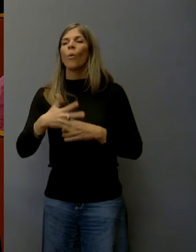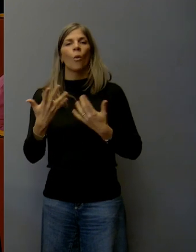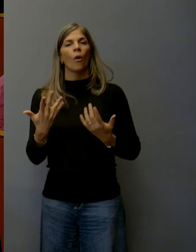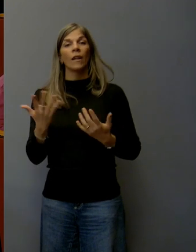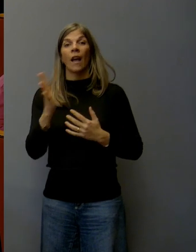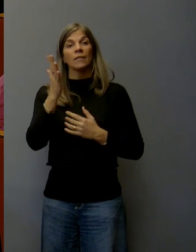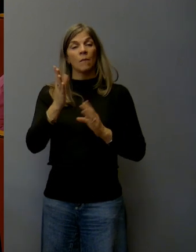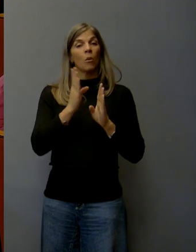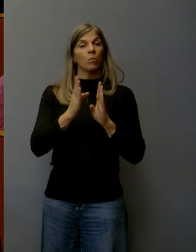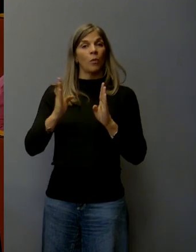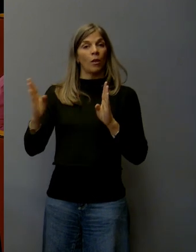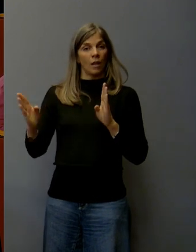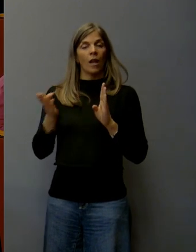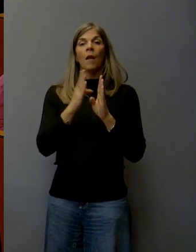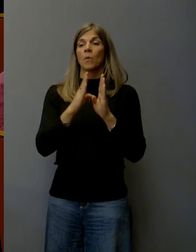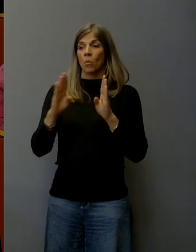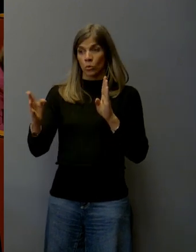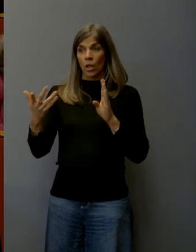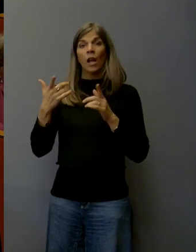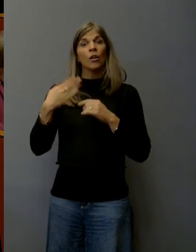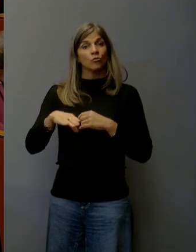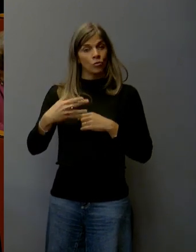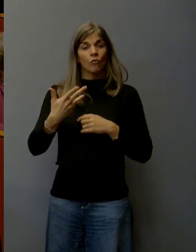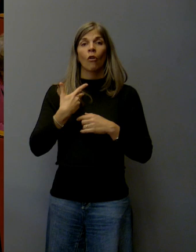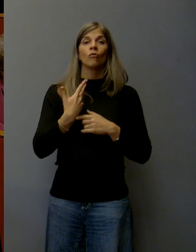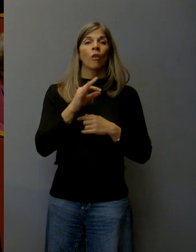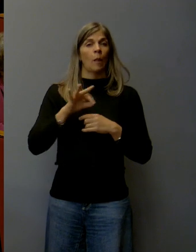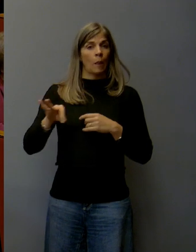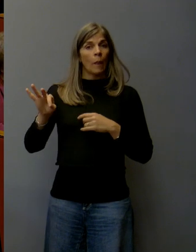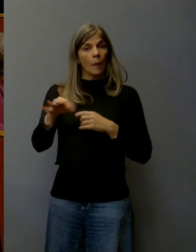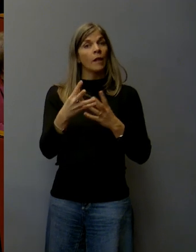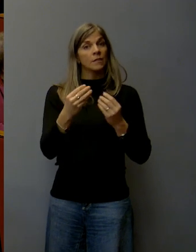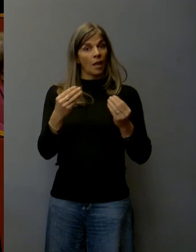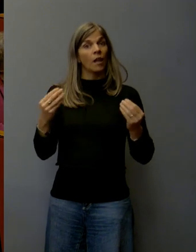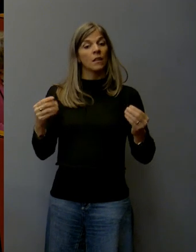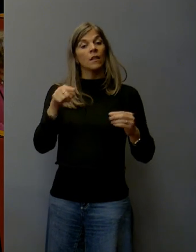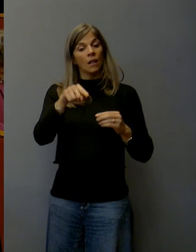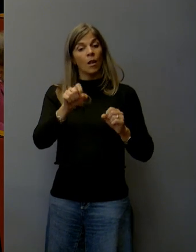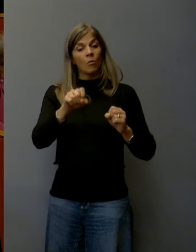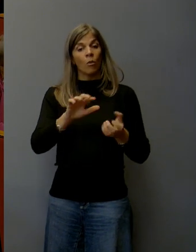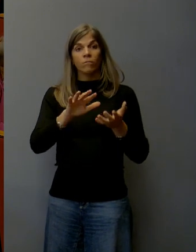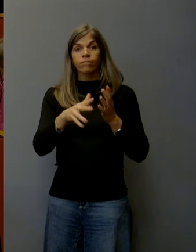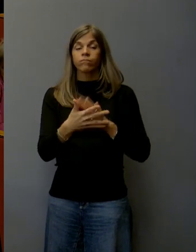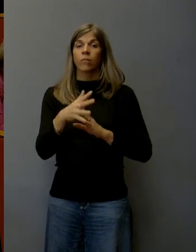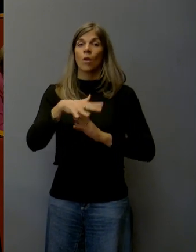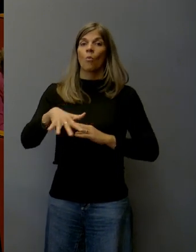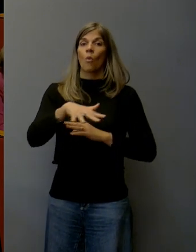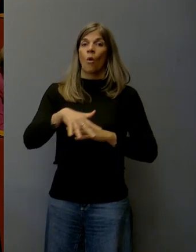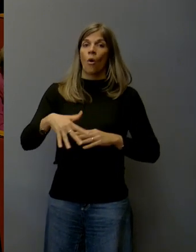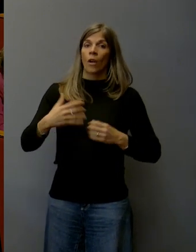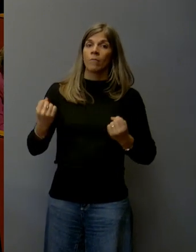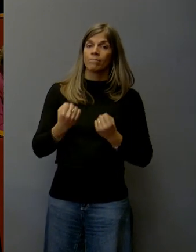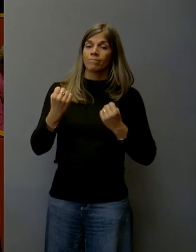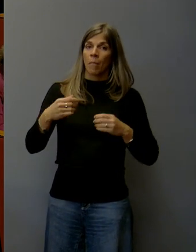ne abbiamo tante a Genova e possono essere luoghi di promozione diciamo di partecipazione abbiamo i